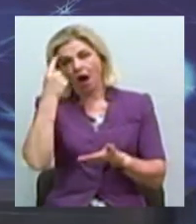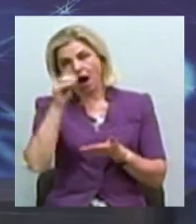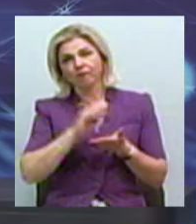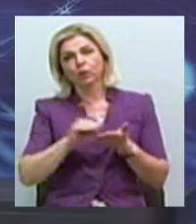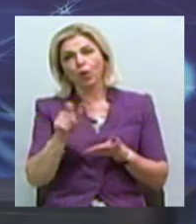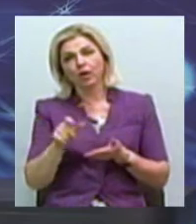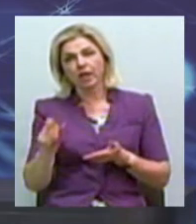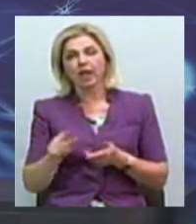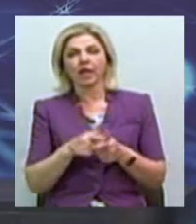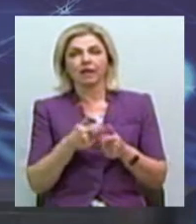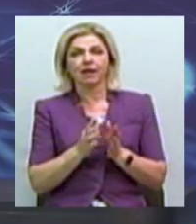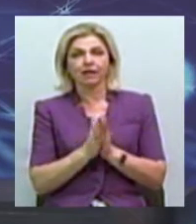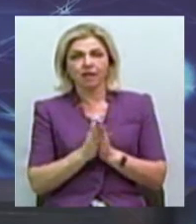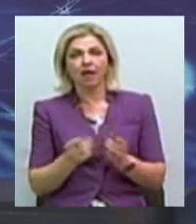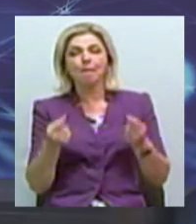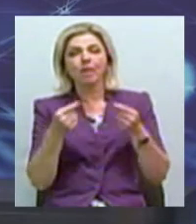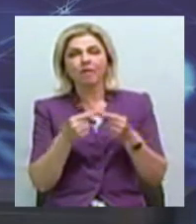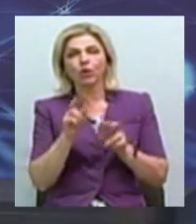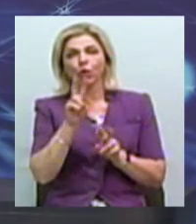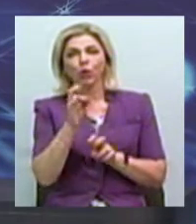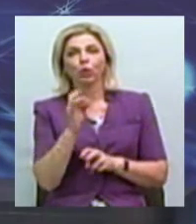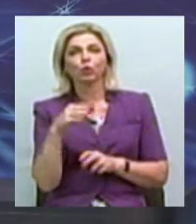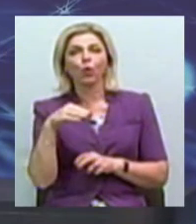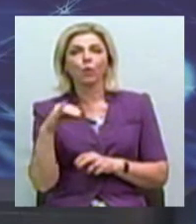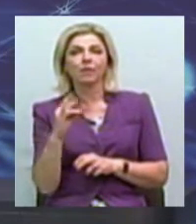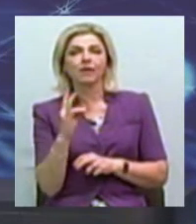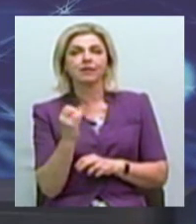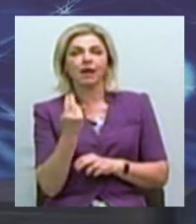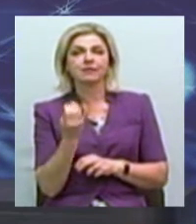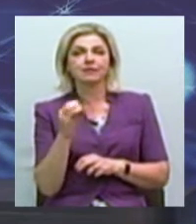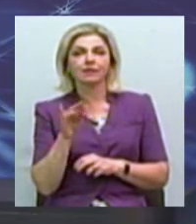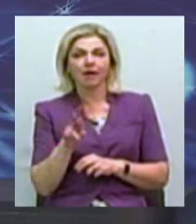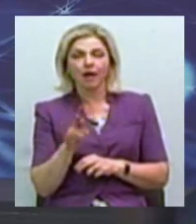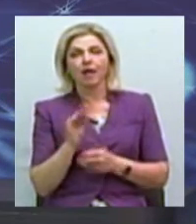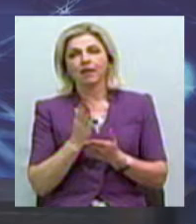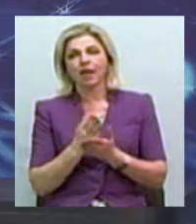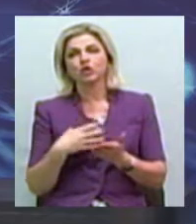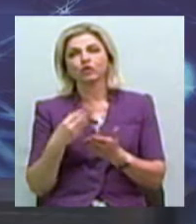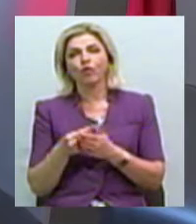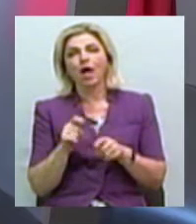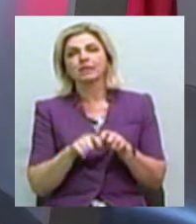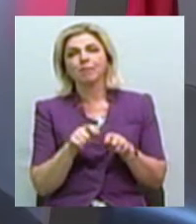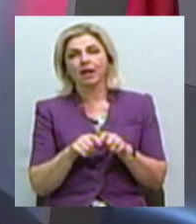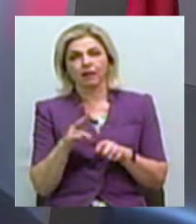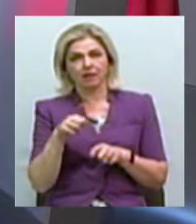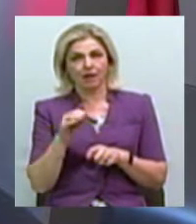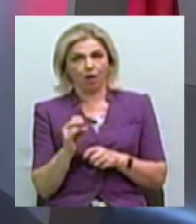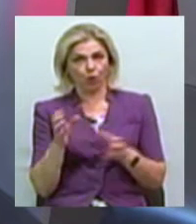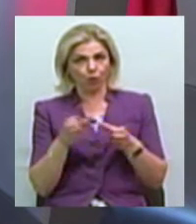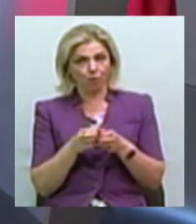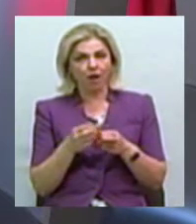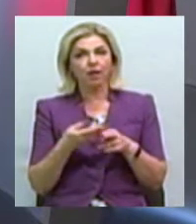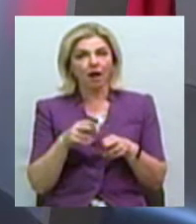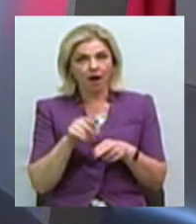книги в певній номінації. В кожній номінації є своя експертна група, яка і